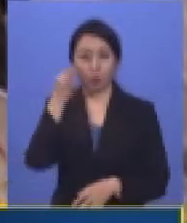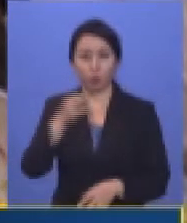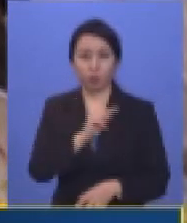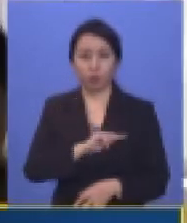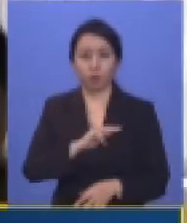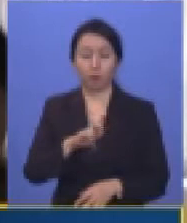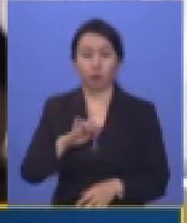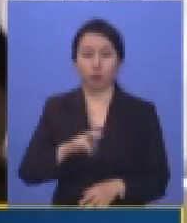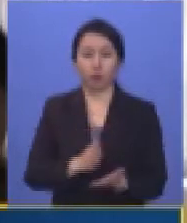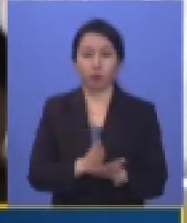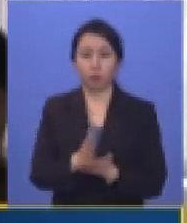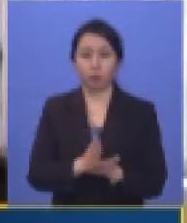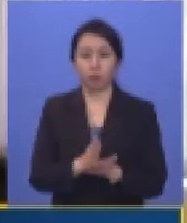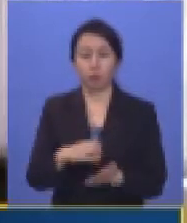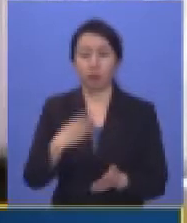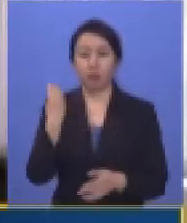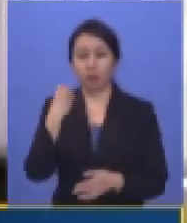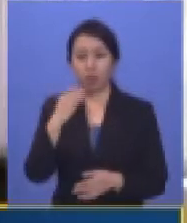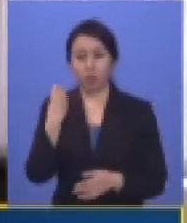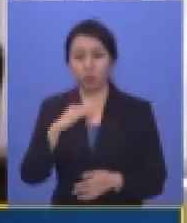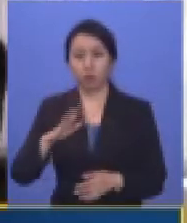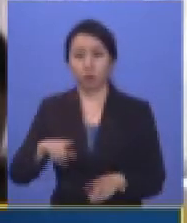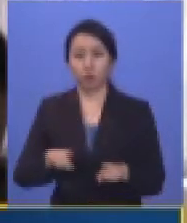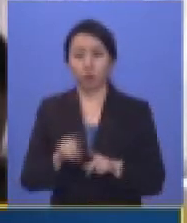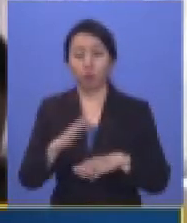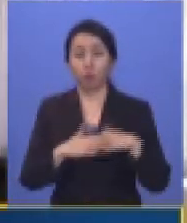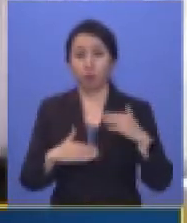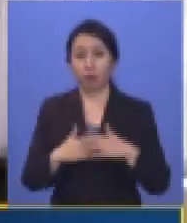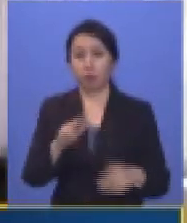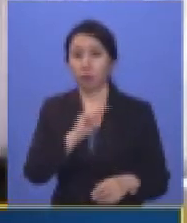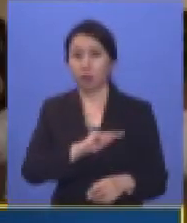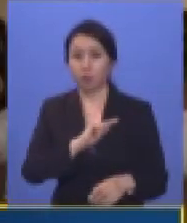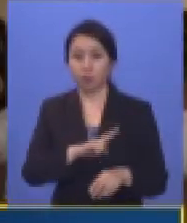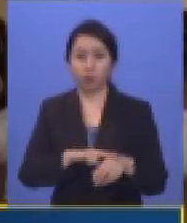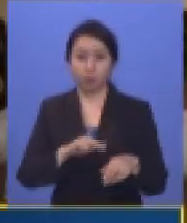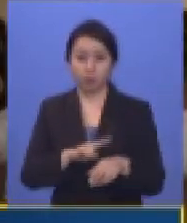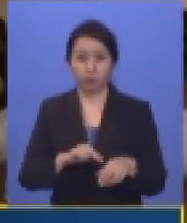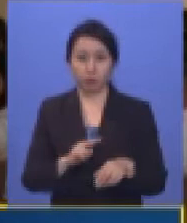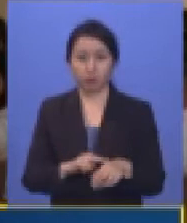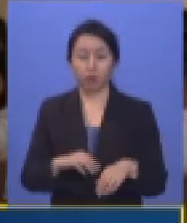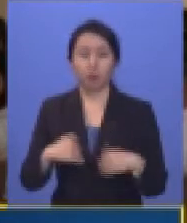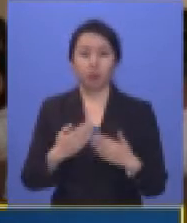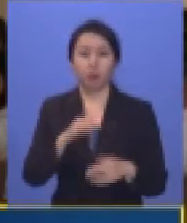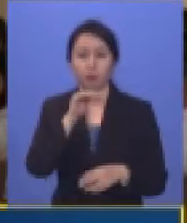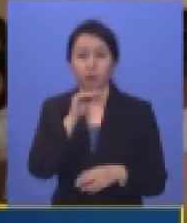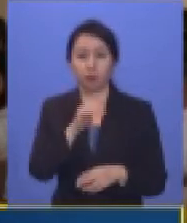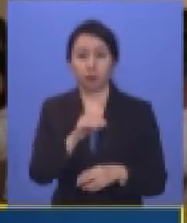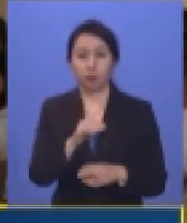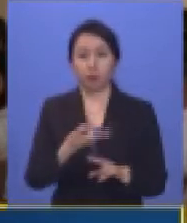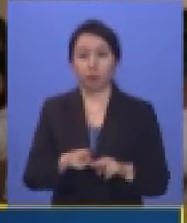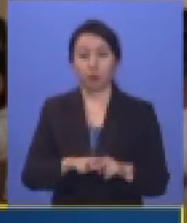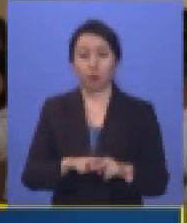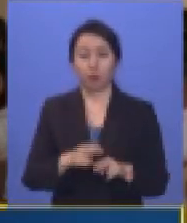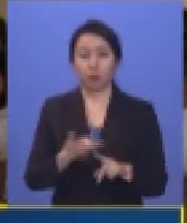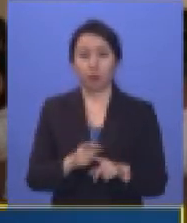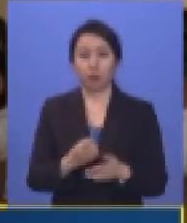работы в городделе служит неким знаком качества. После такой практики сотрудники полиции получают навыки и профессионализм, которые